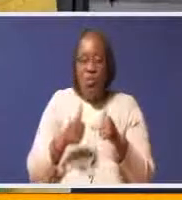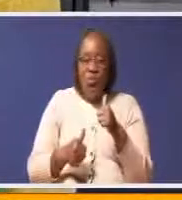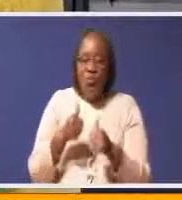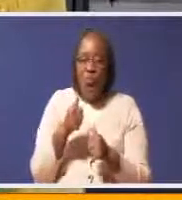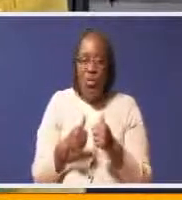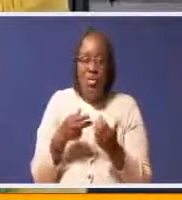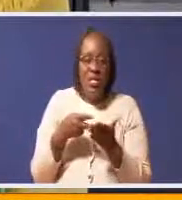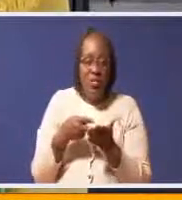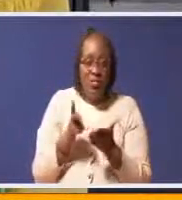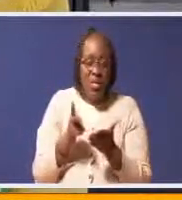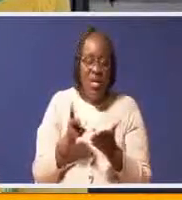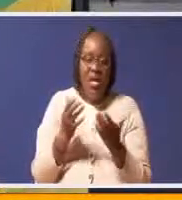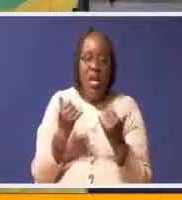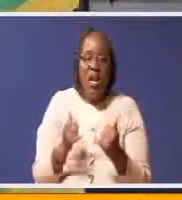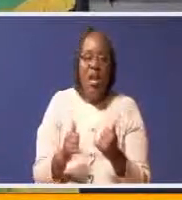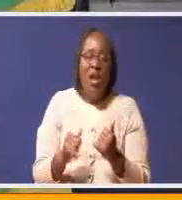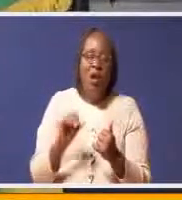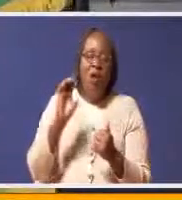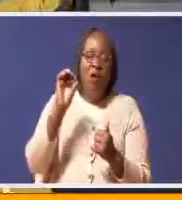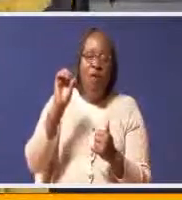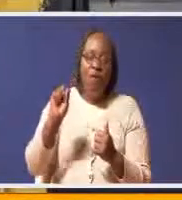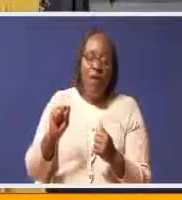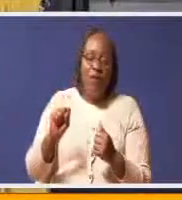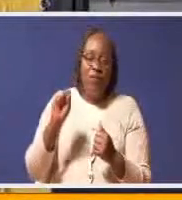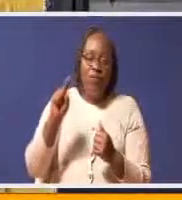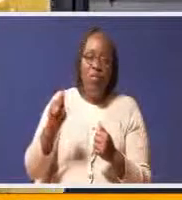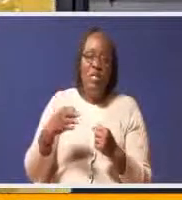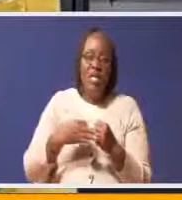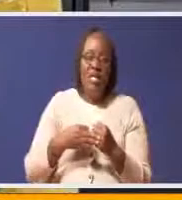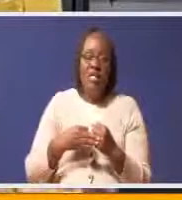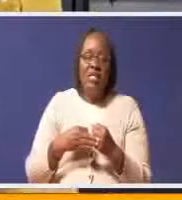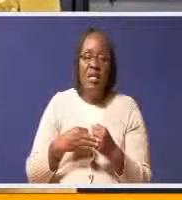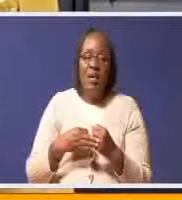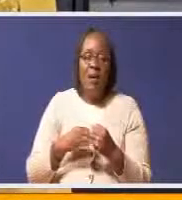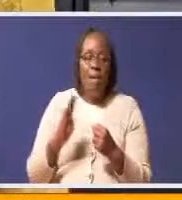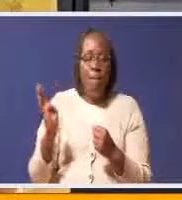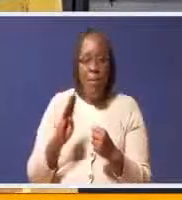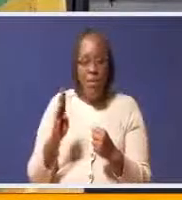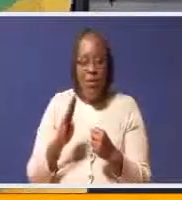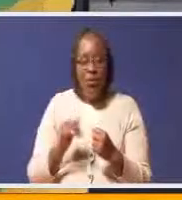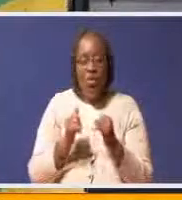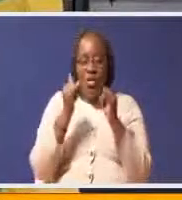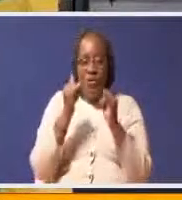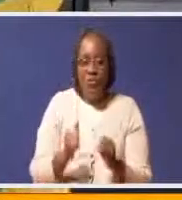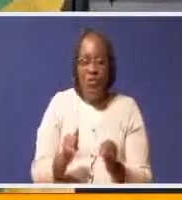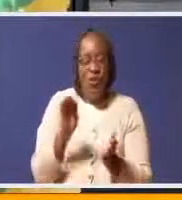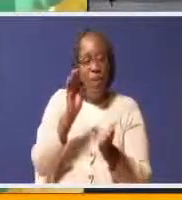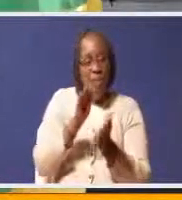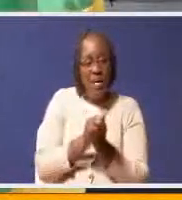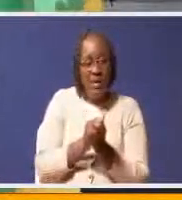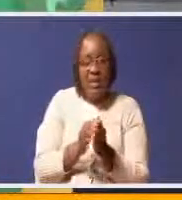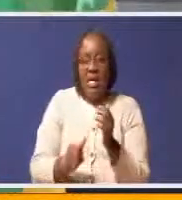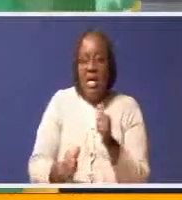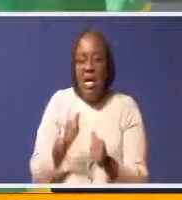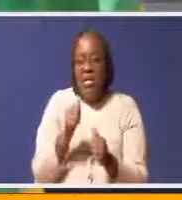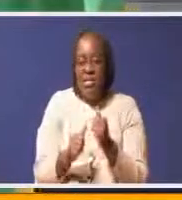juri munkana ndi 5.8 million si atonya account ine yanto na juria juri